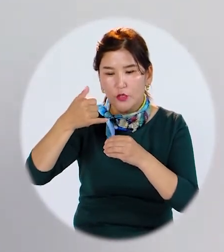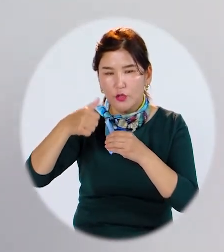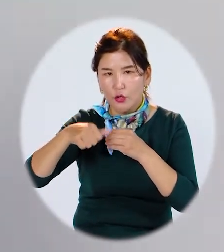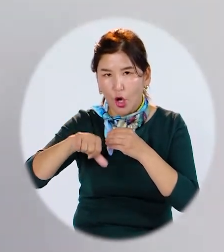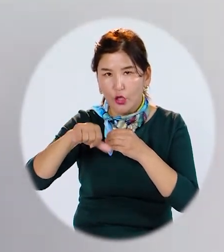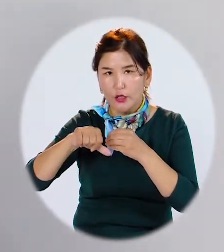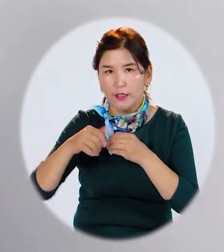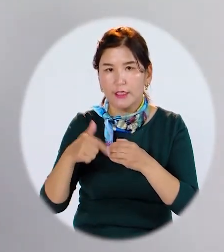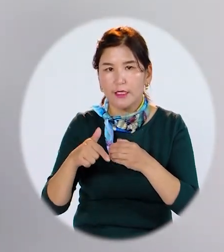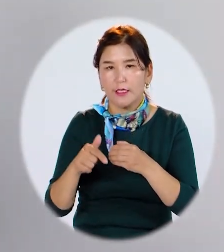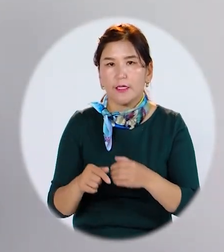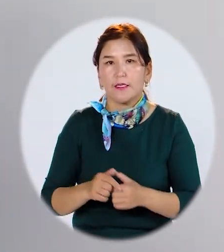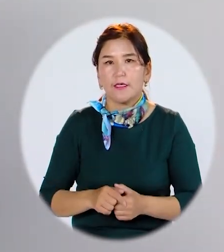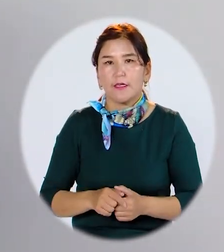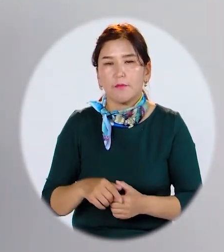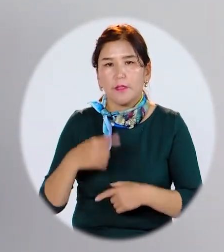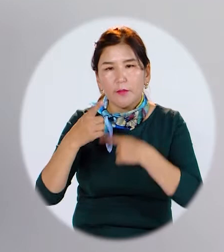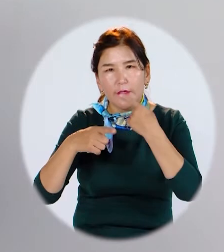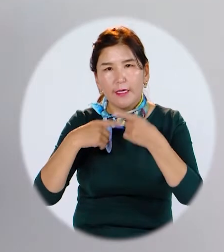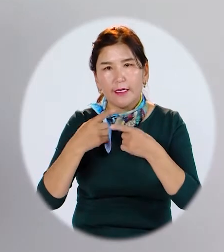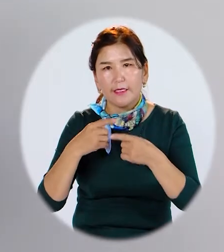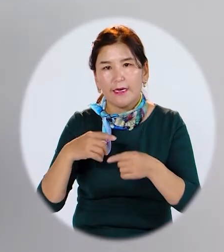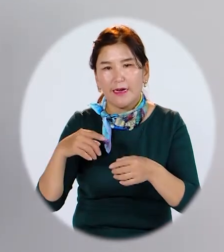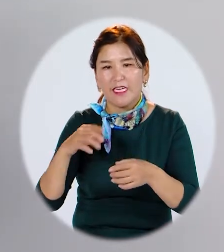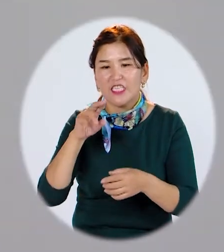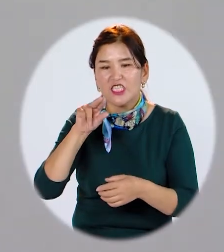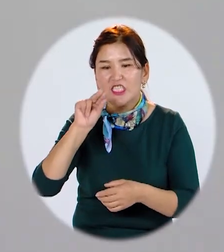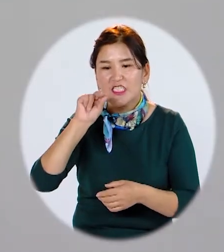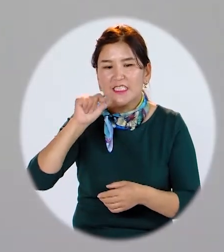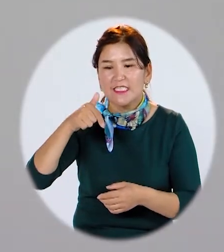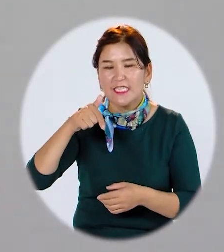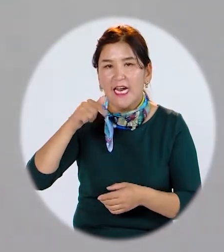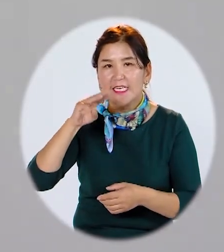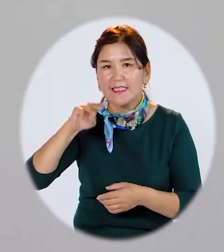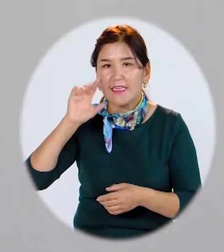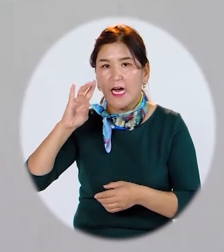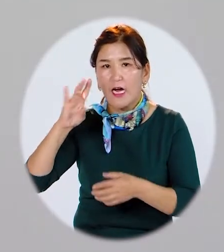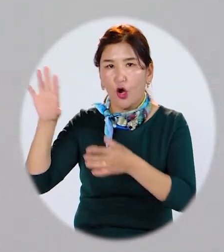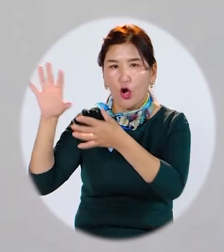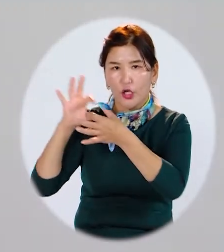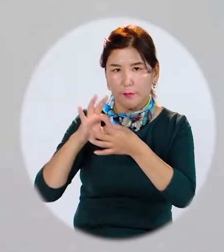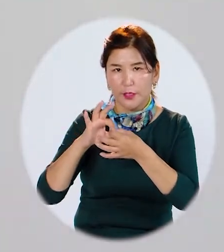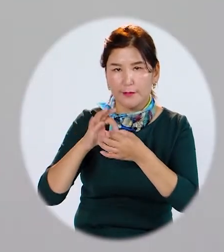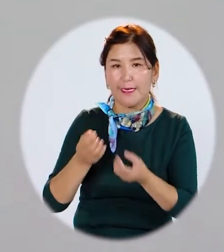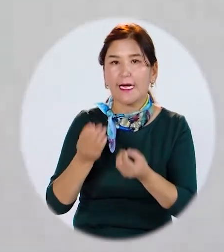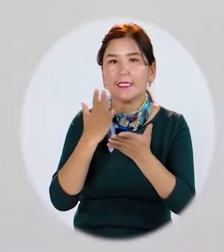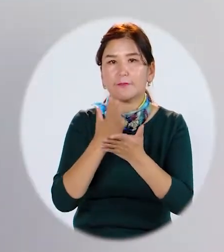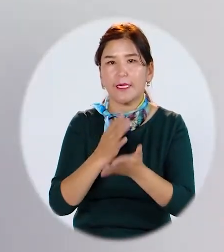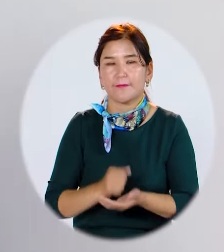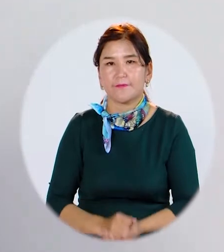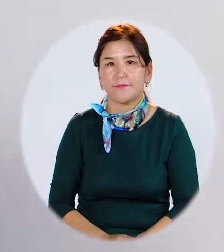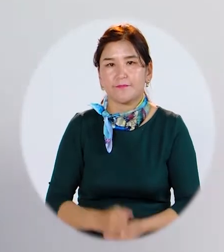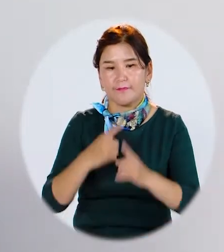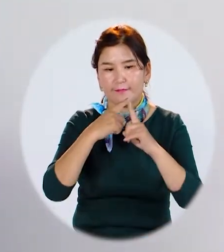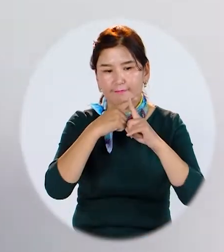эсгүүрийг тавихдаа одоо бид бүхний нөгөө яриад байгаа чагтан холболт маань яг энэ дээр ингэж гарч ирнэ. За энэ хэсэг бол чагтлагдан гэсэн үг.